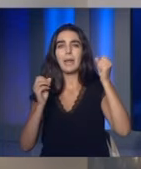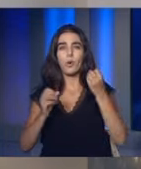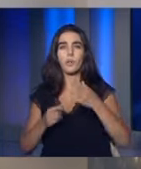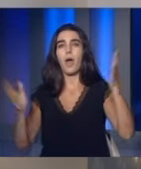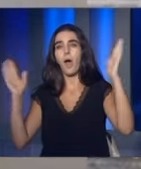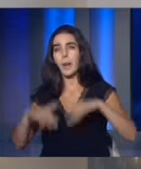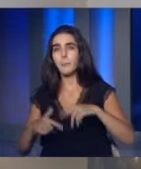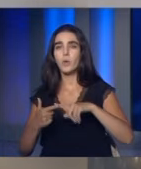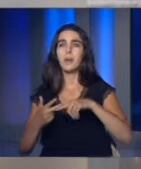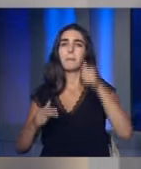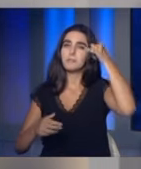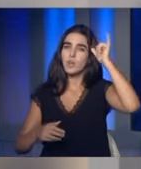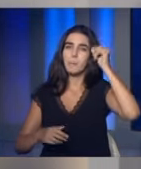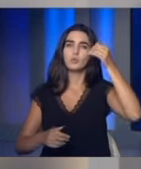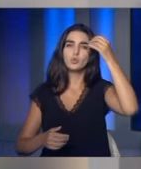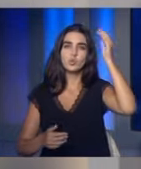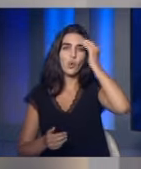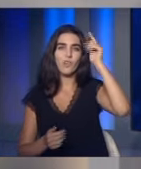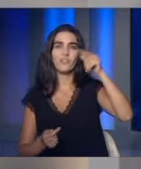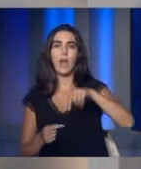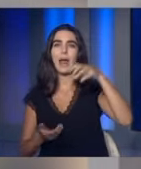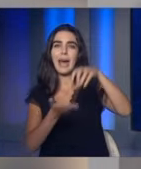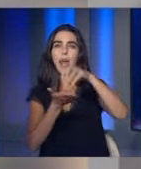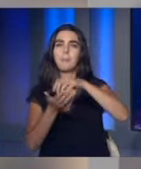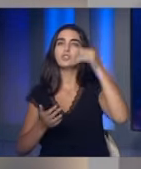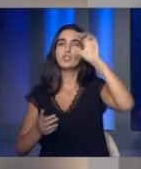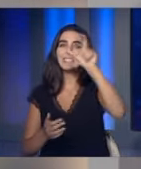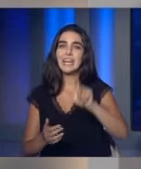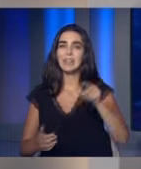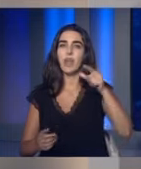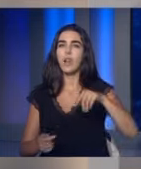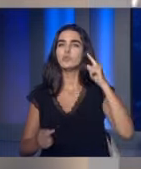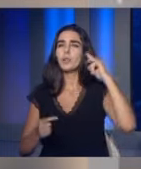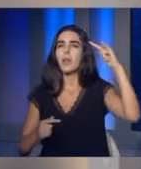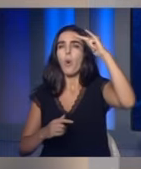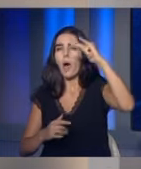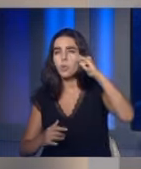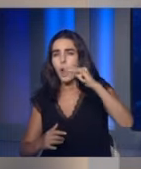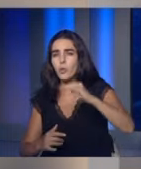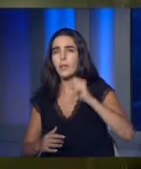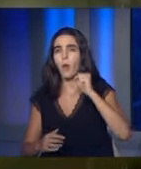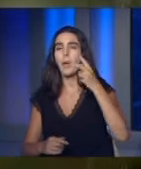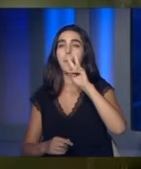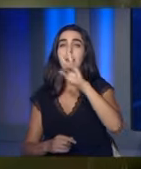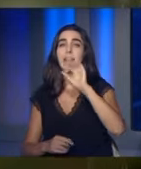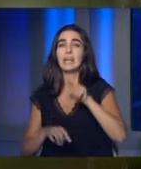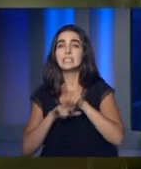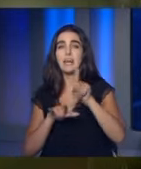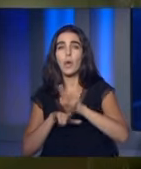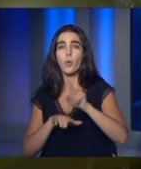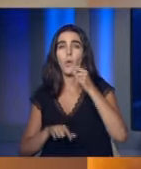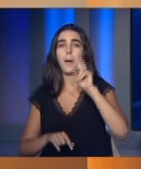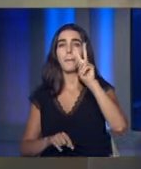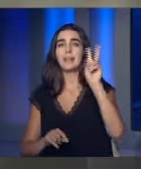الإسرائيلي جدار الصوت فوق بيروت، عرمون، شامون، الشوف، إقليم الخروب، جزين على علو منخفض. وأطلقت